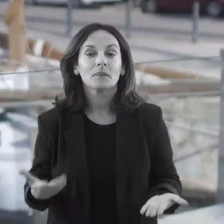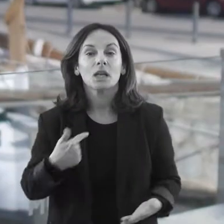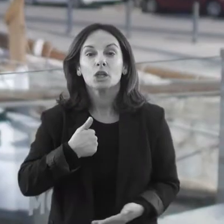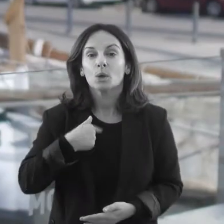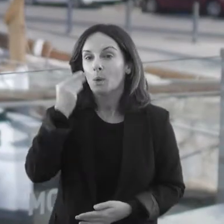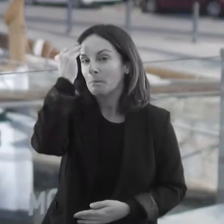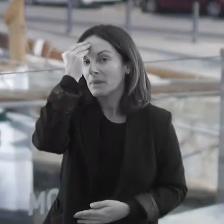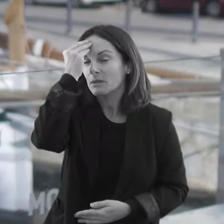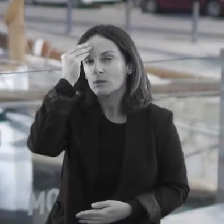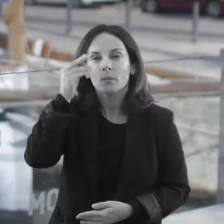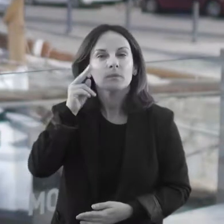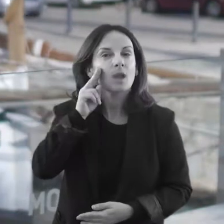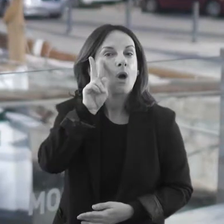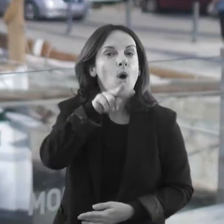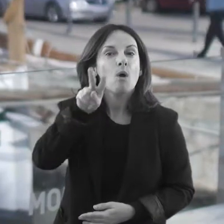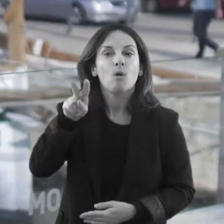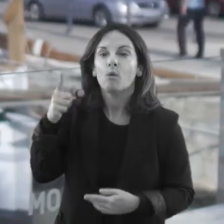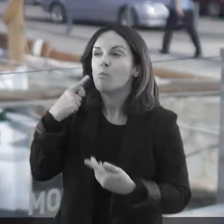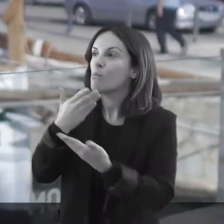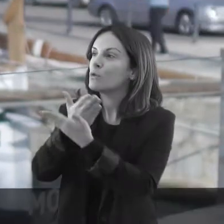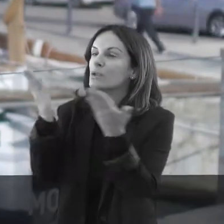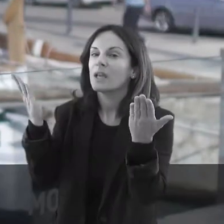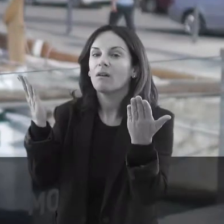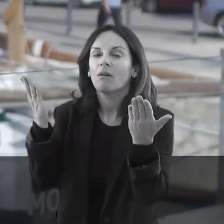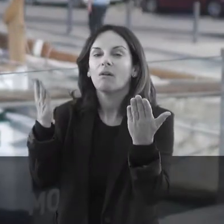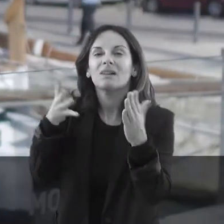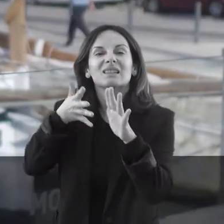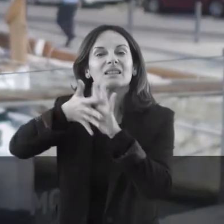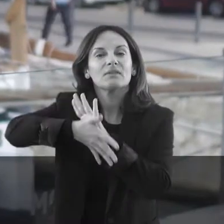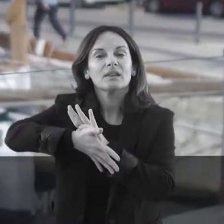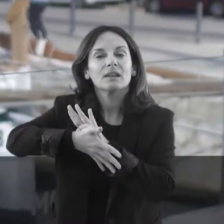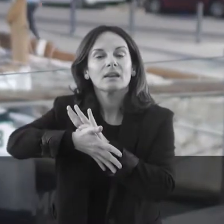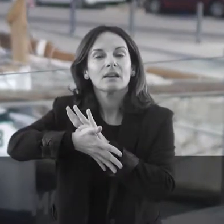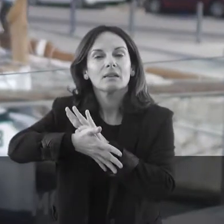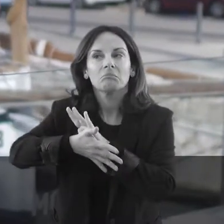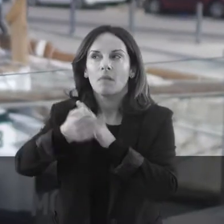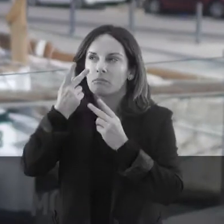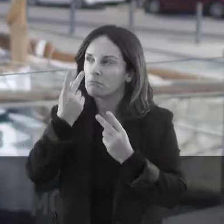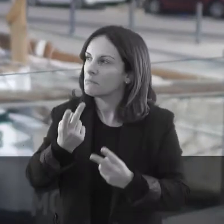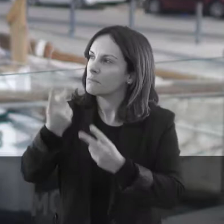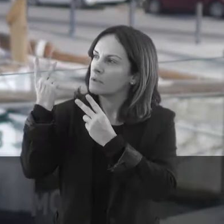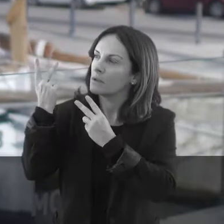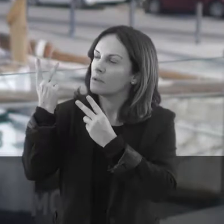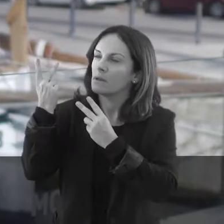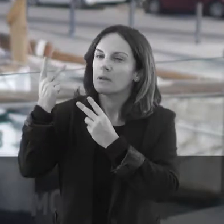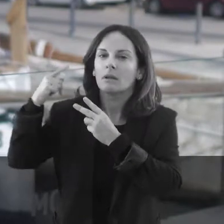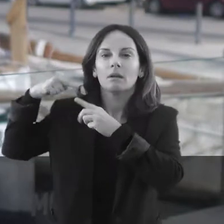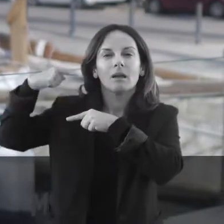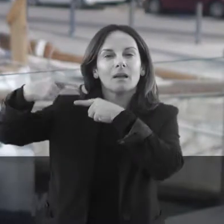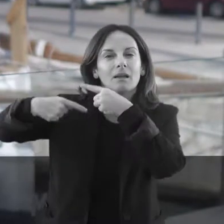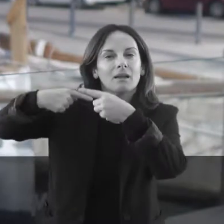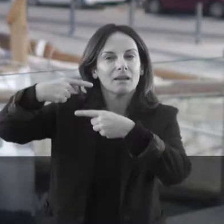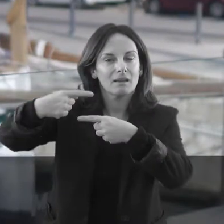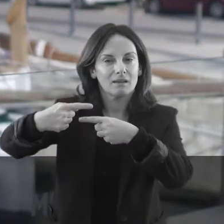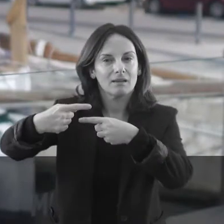Entenc que tot museu és un punt de trobada en les generacions anteriors per conèixer els coneixements